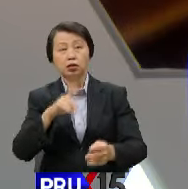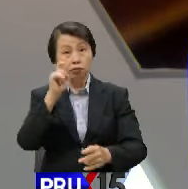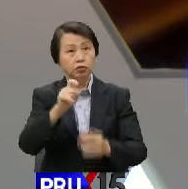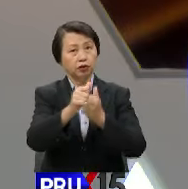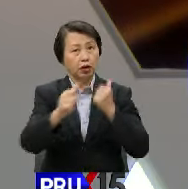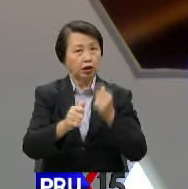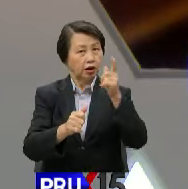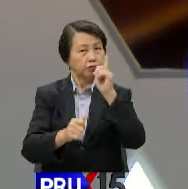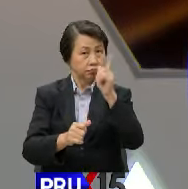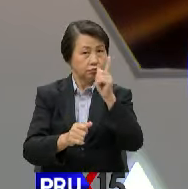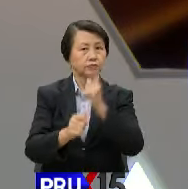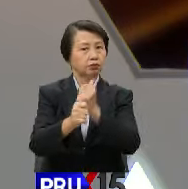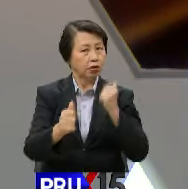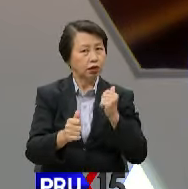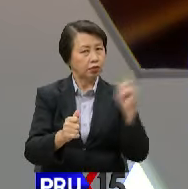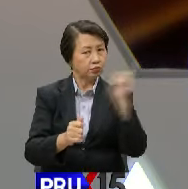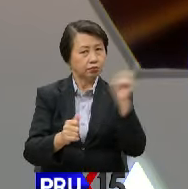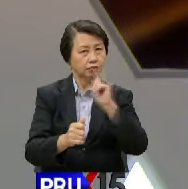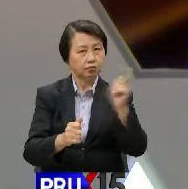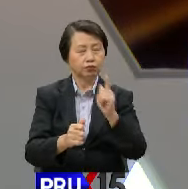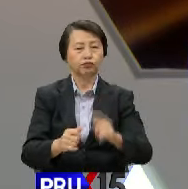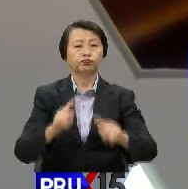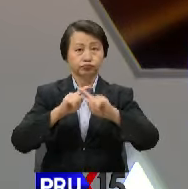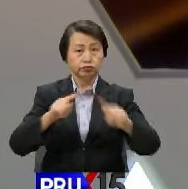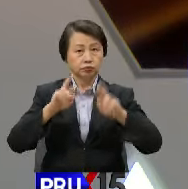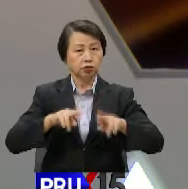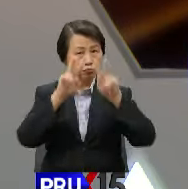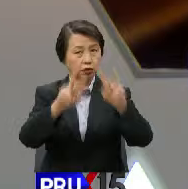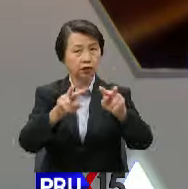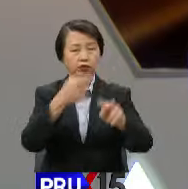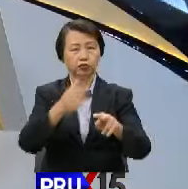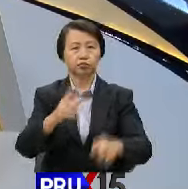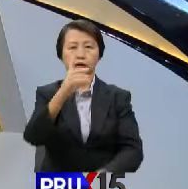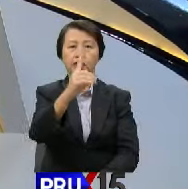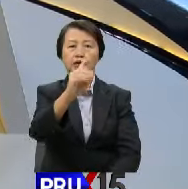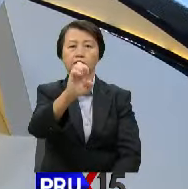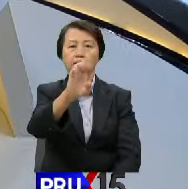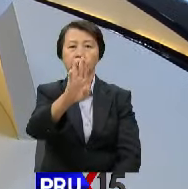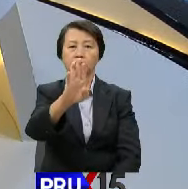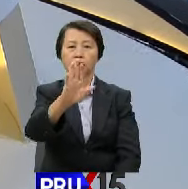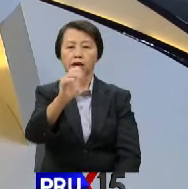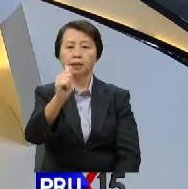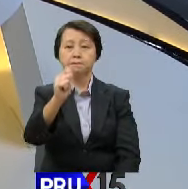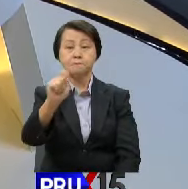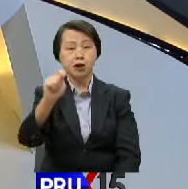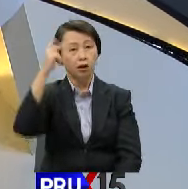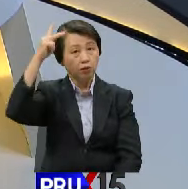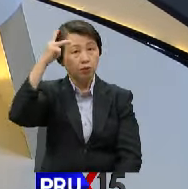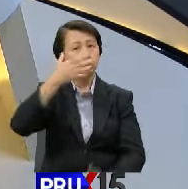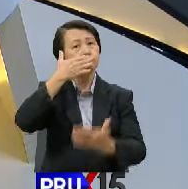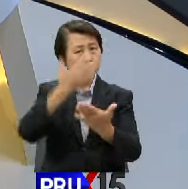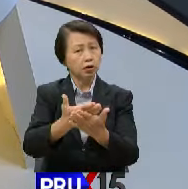elakan dan namun satu dampak politik ini amat baik dalam platform demokrasi